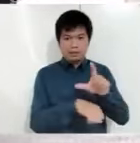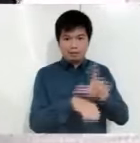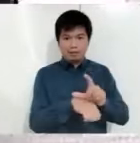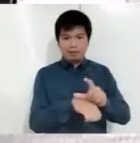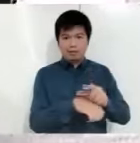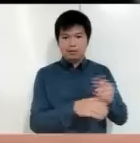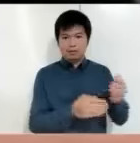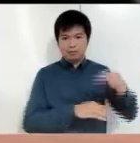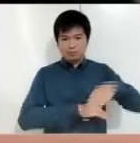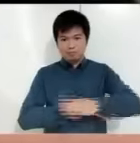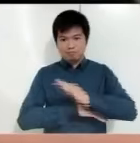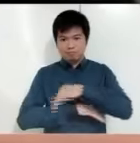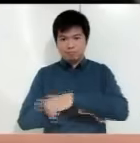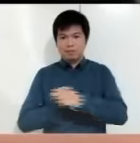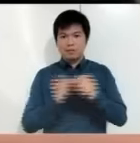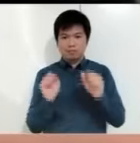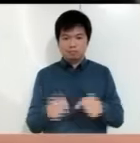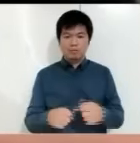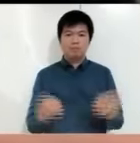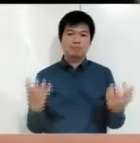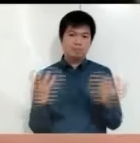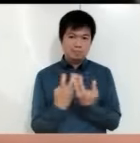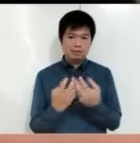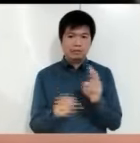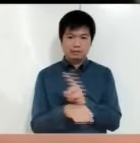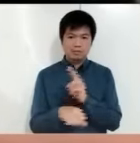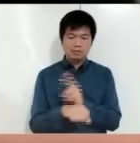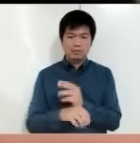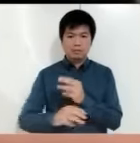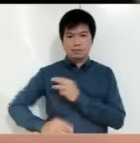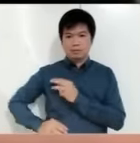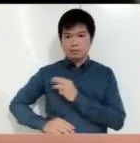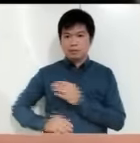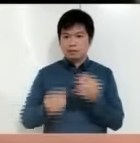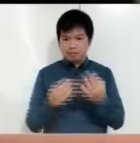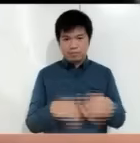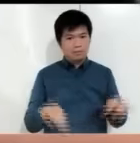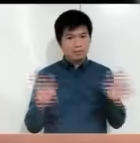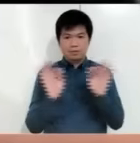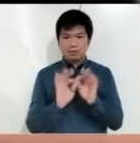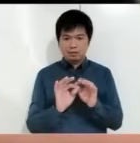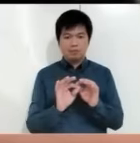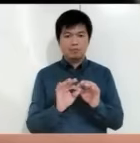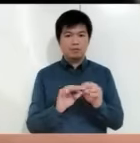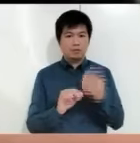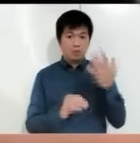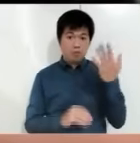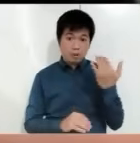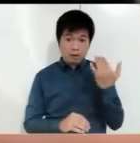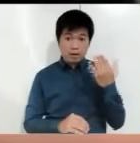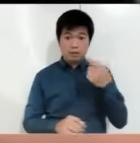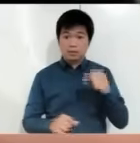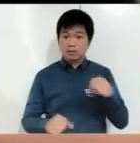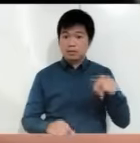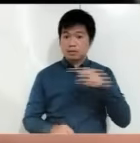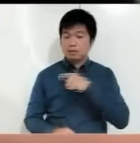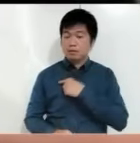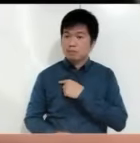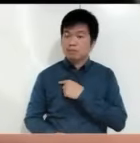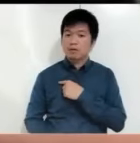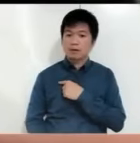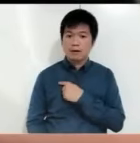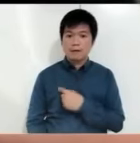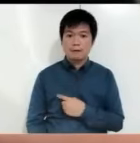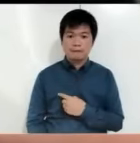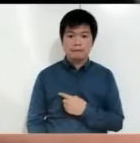Marine Corps. Having an amphibious vehicle is very important given the fact that our country